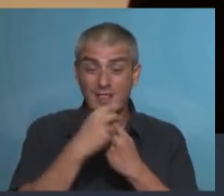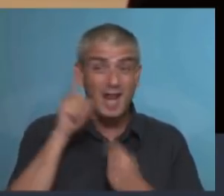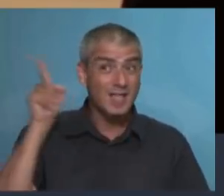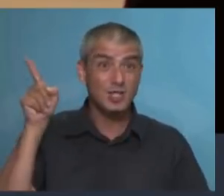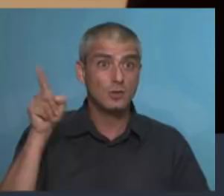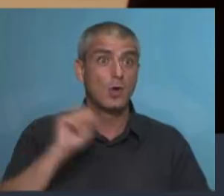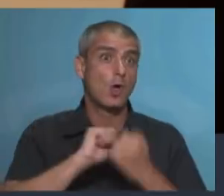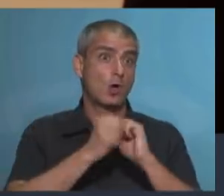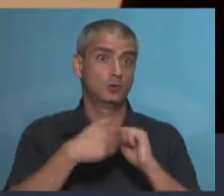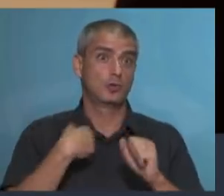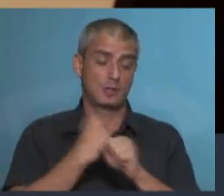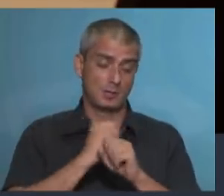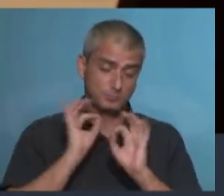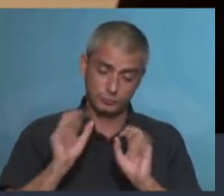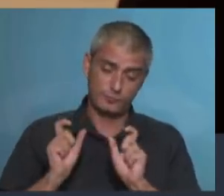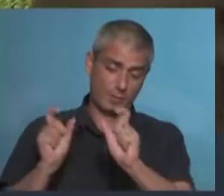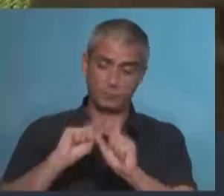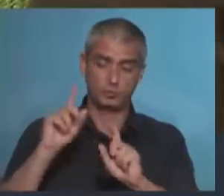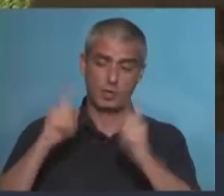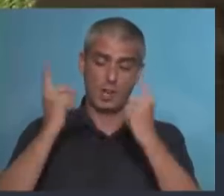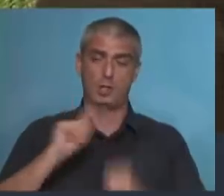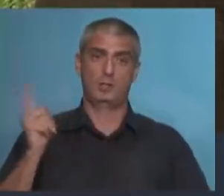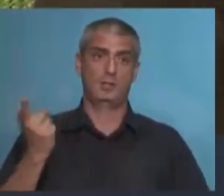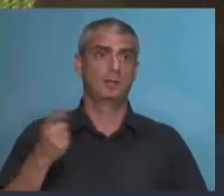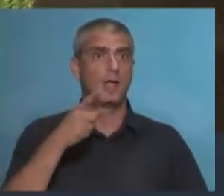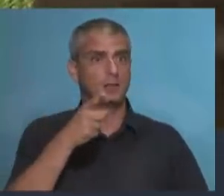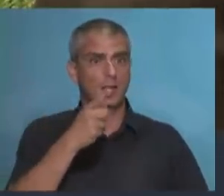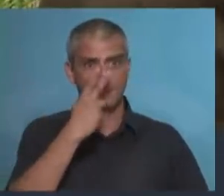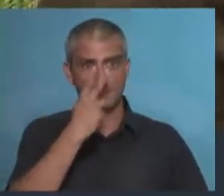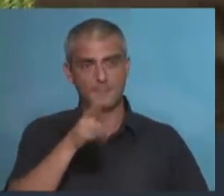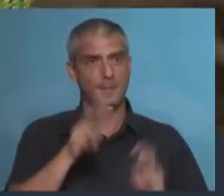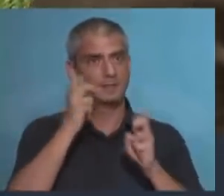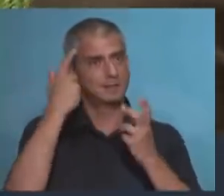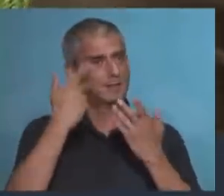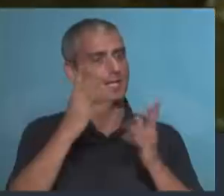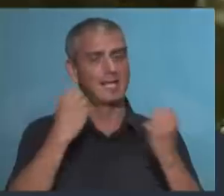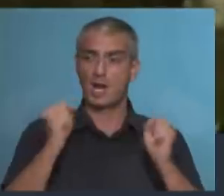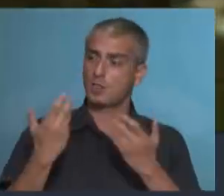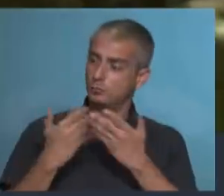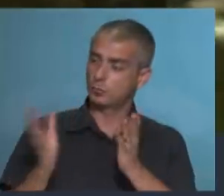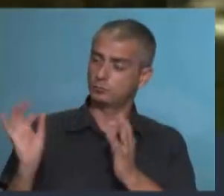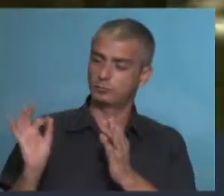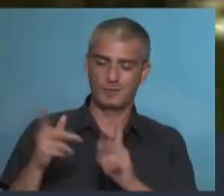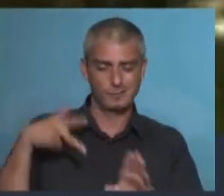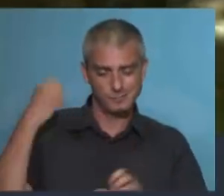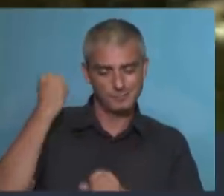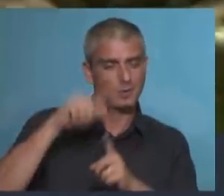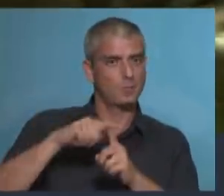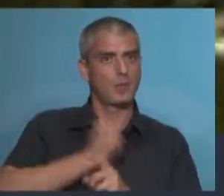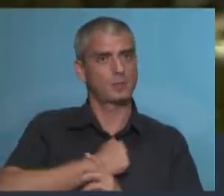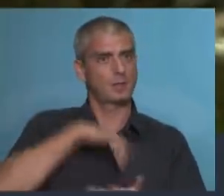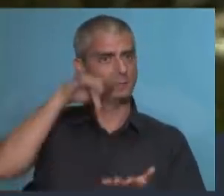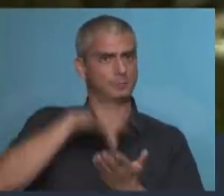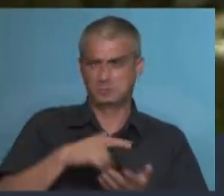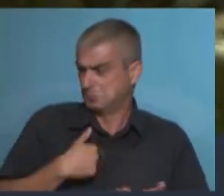או שאני אעשה הכל כדי שזה לא יקרה. אתה כאילו מנצל את הפתיחות של החילוניות כדי לתקוע יתד דתית כאן. אני לא רוצה לתקוע